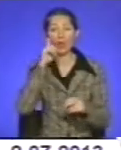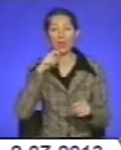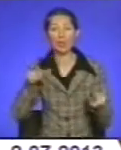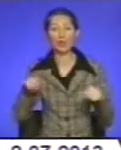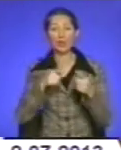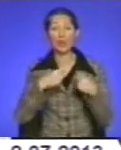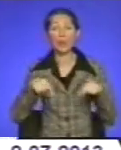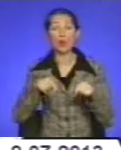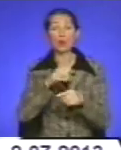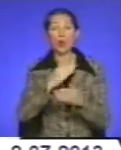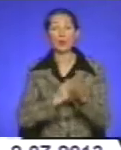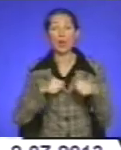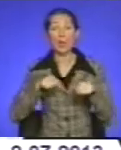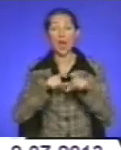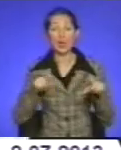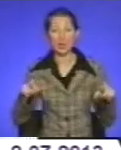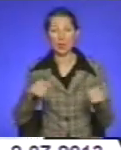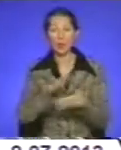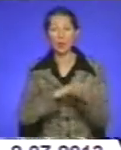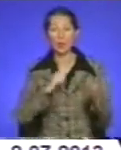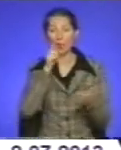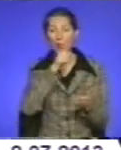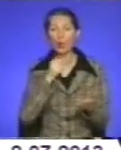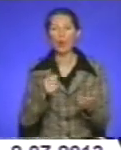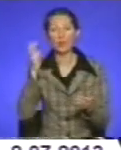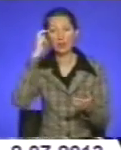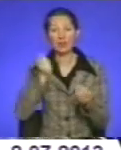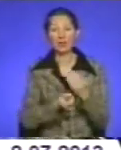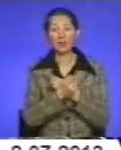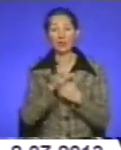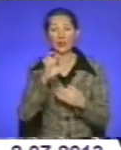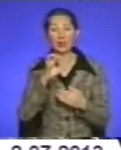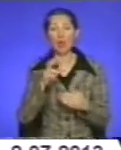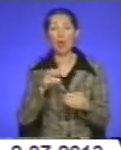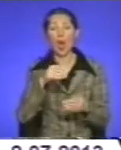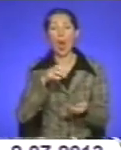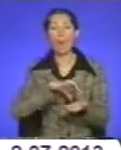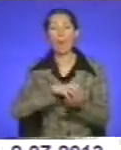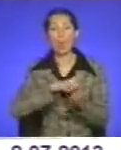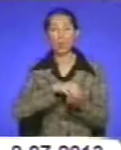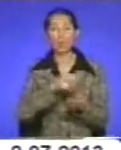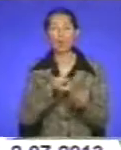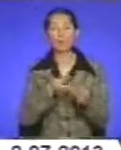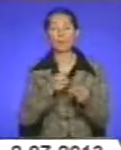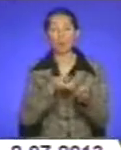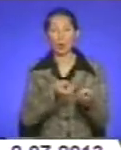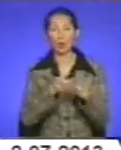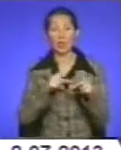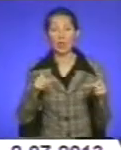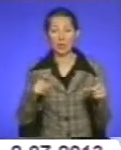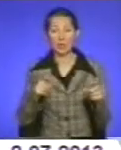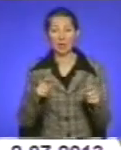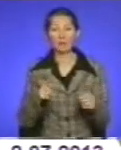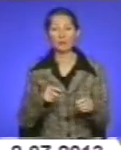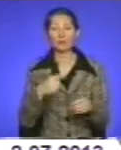Протягом року в Києві з'явиться близько 500 булочних кондитерських, а на масиві Троєщина побудують новий великий хлібокомбінат. Основна